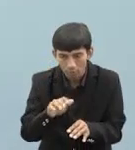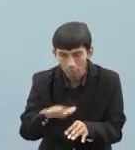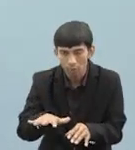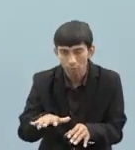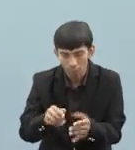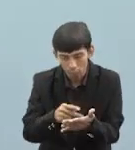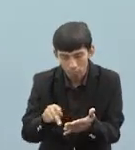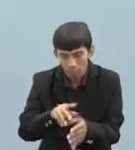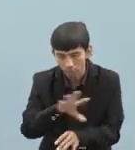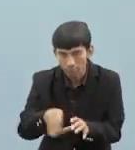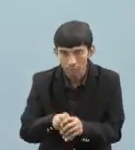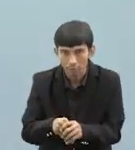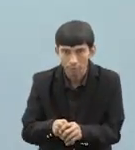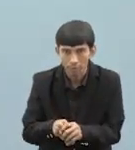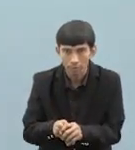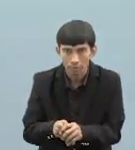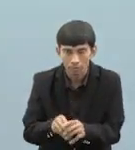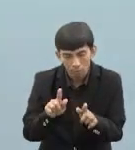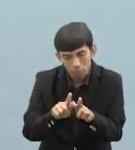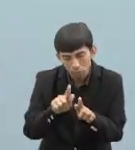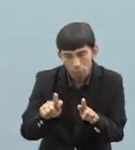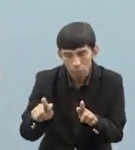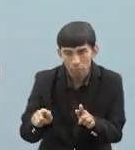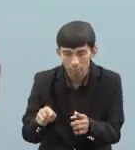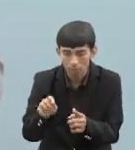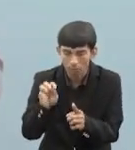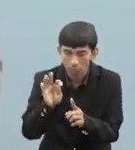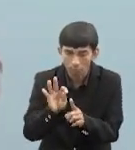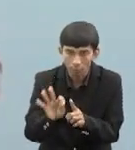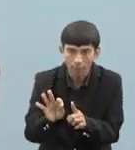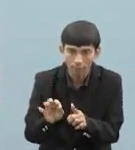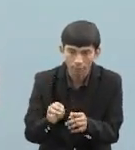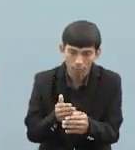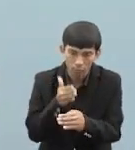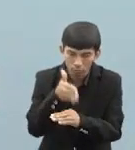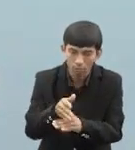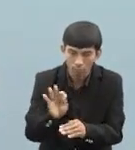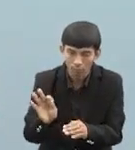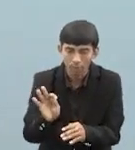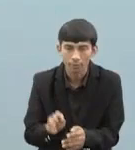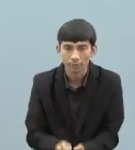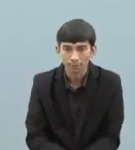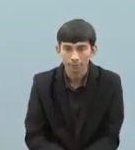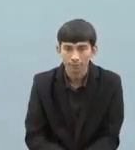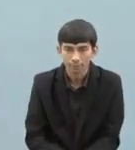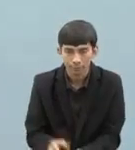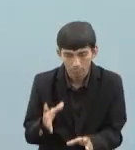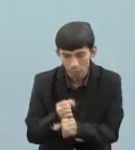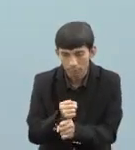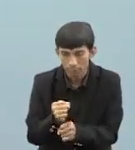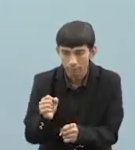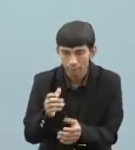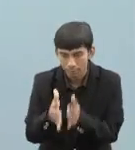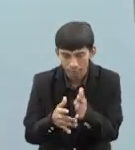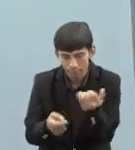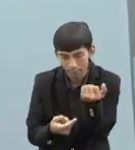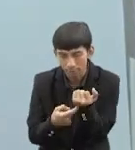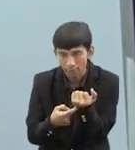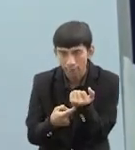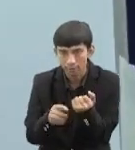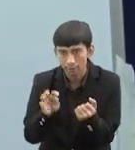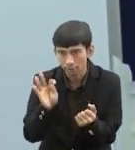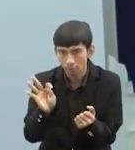rụp cầm nạp tầng ngọt cư tay. Thì mình ca chuôn khăn ông vẹt. Nâng ca chuôn cho lòng vẹt. Chân cả nạp bàn chập đào dịa